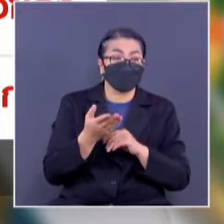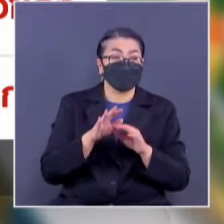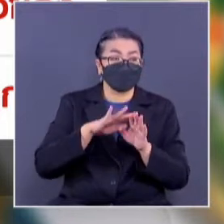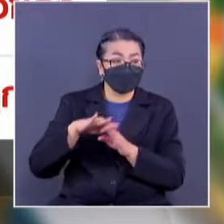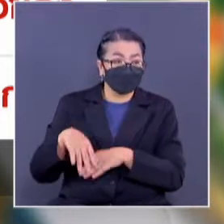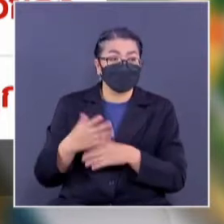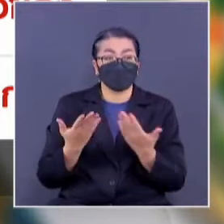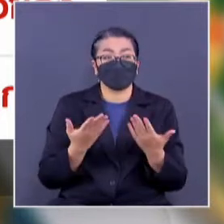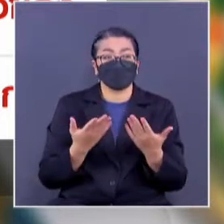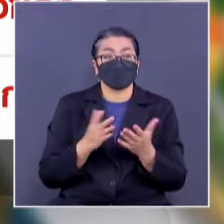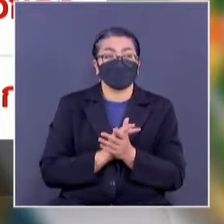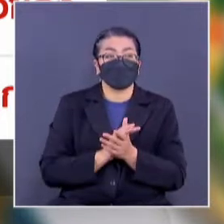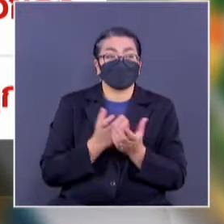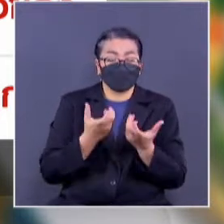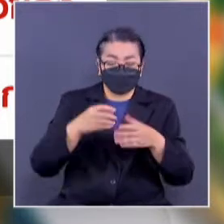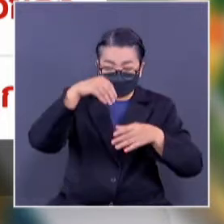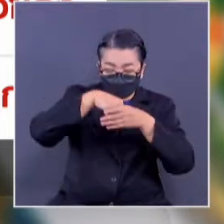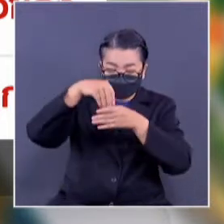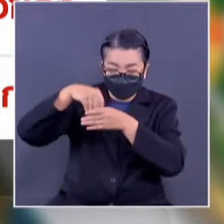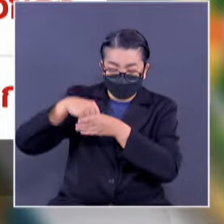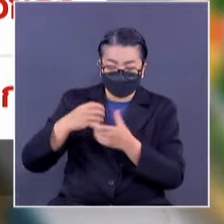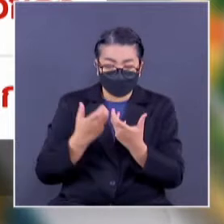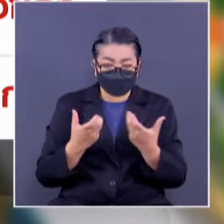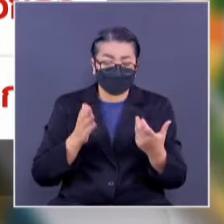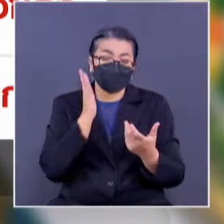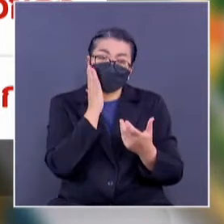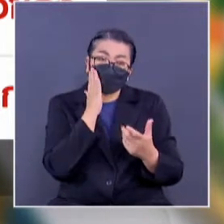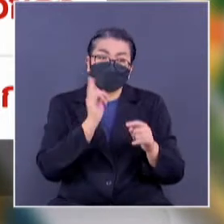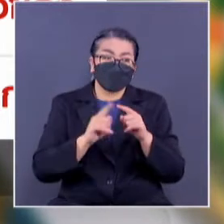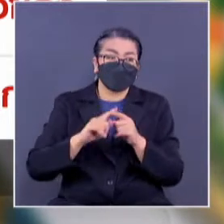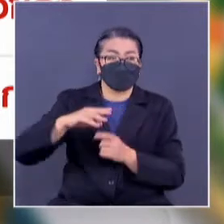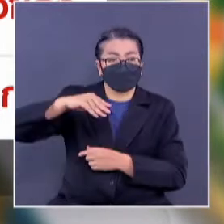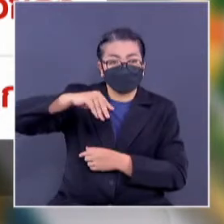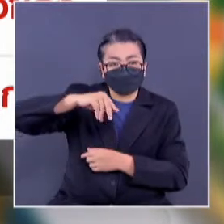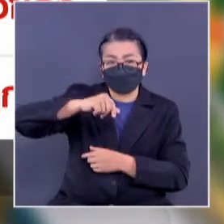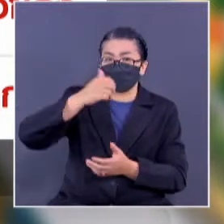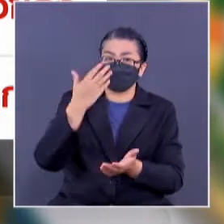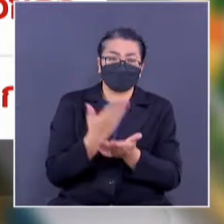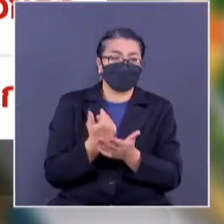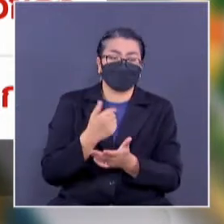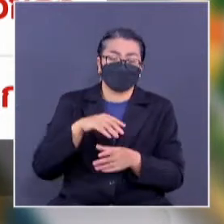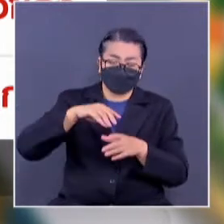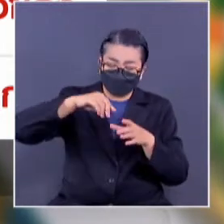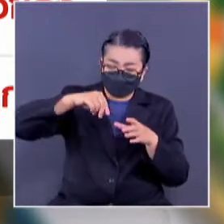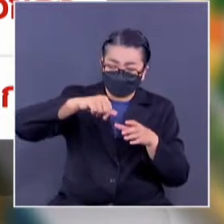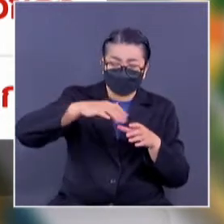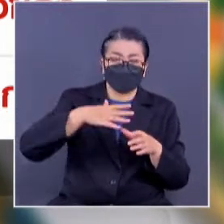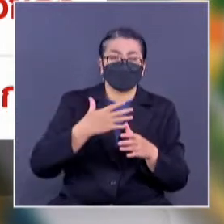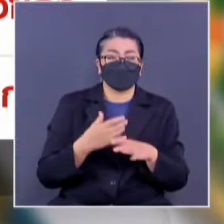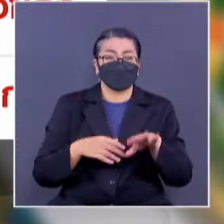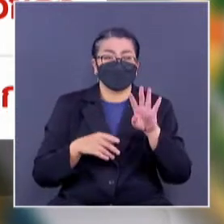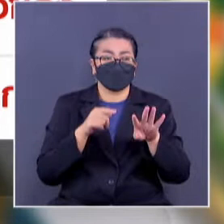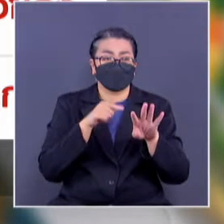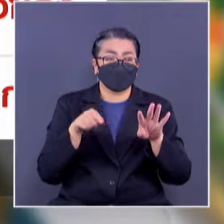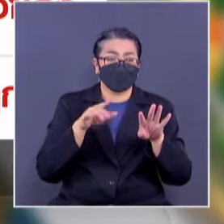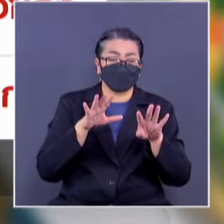ลีซองบรรจุภัณฑ์ราคาแพงขึ้นมากไหนจะมะนาวอีกโอ้โหเมื่อวานนี่คือเป็นกระแสในโลกออนไลน์มากๆเลยบอกว่ามะนาวขึ้นราค